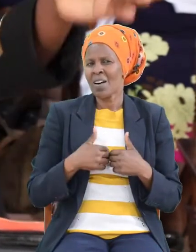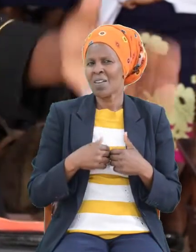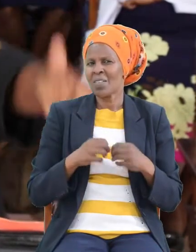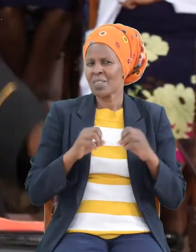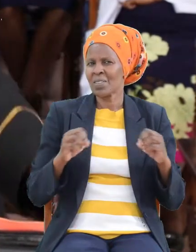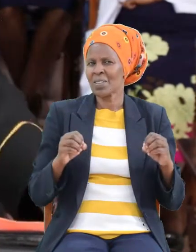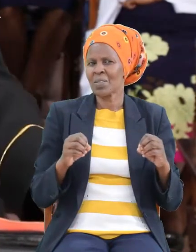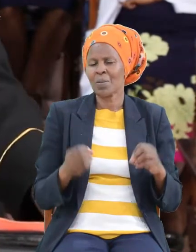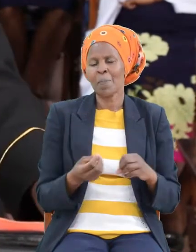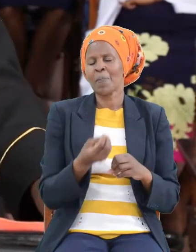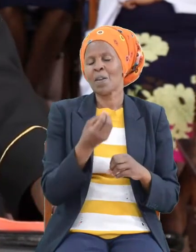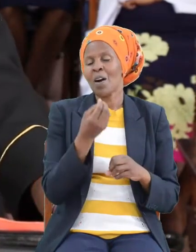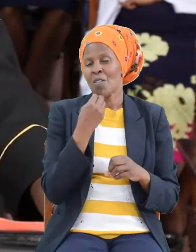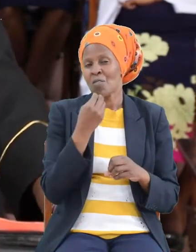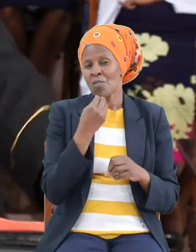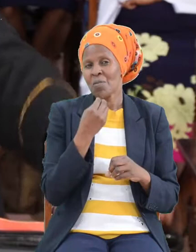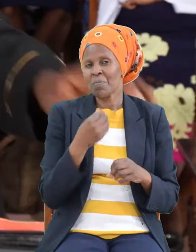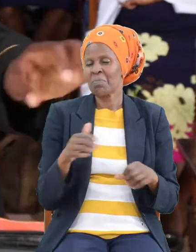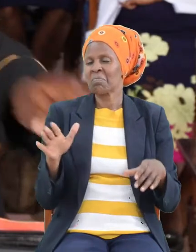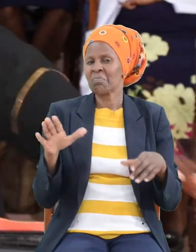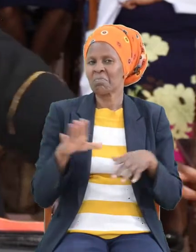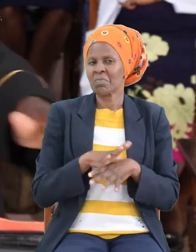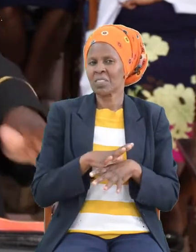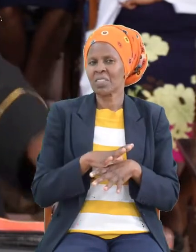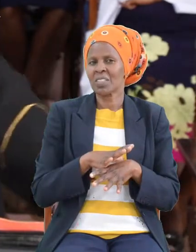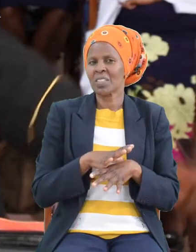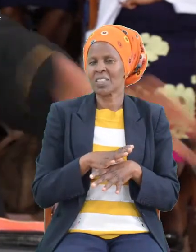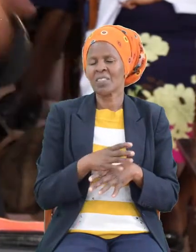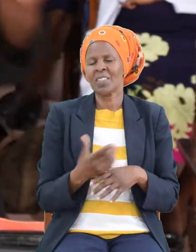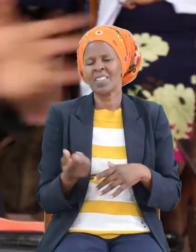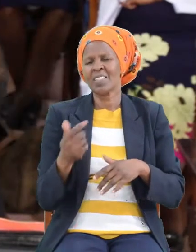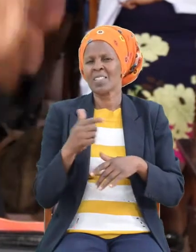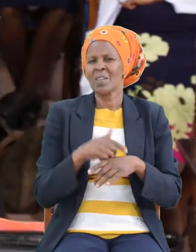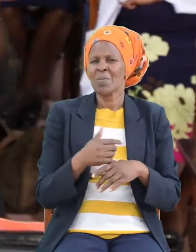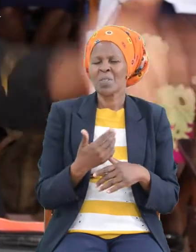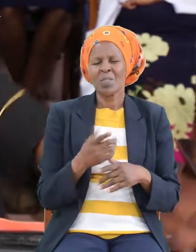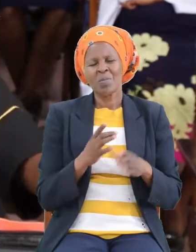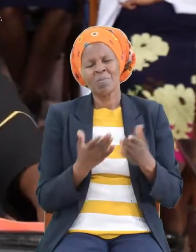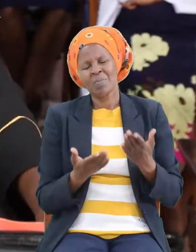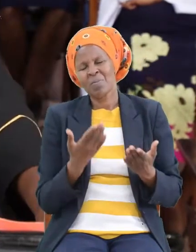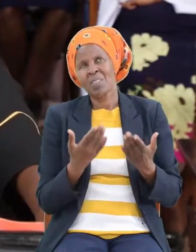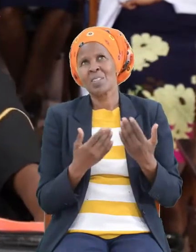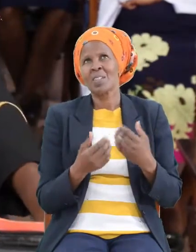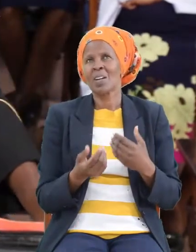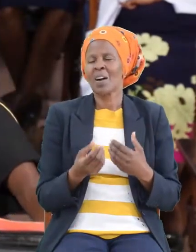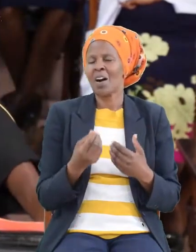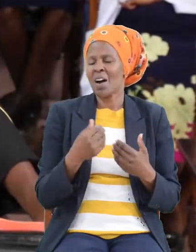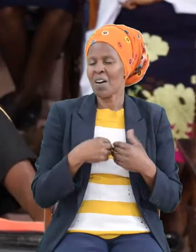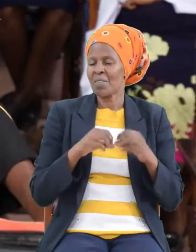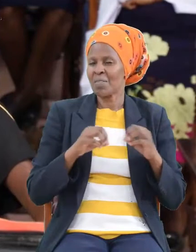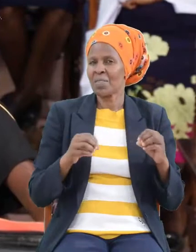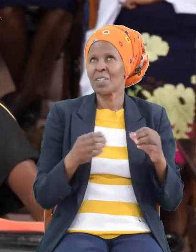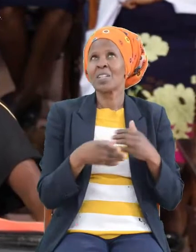Tutakuwa na chakula ya kutosha. Na hata wakati inaonekana kama hakuna, Mungu kwa njia zake tunamuona